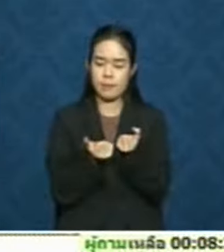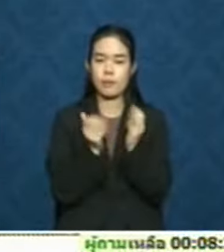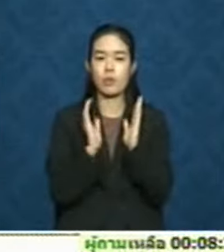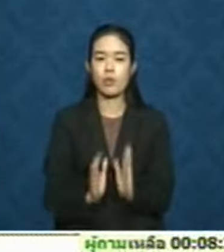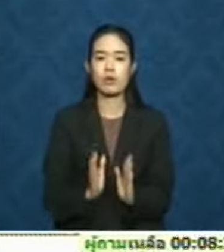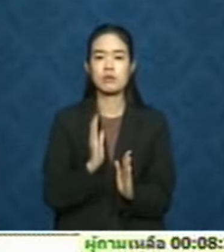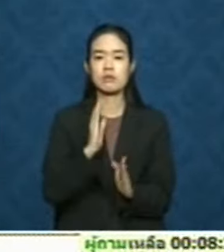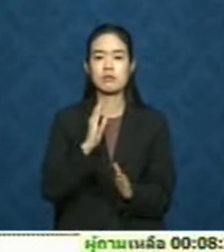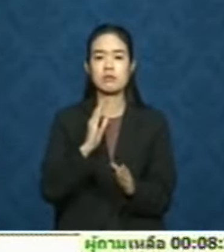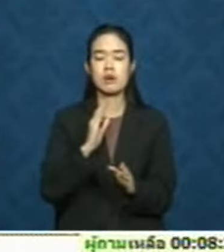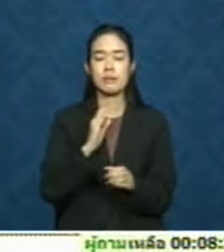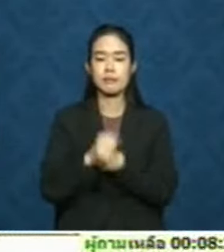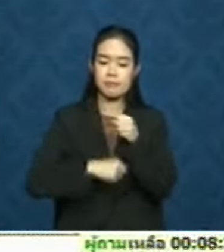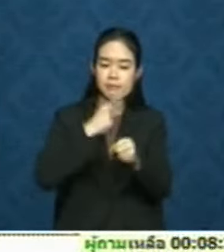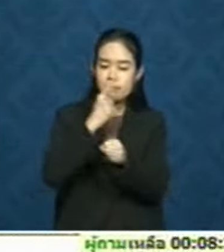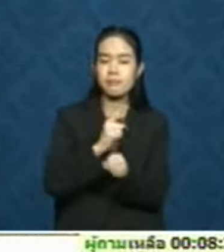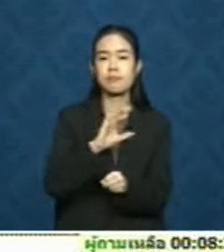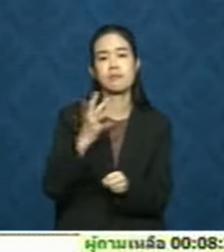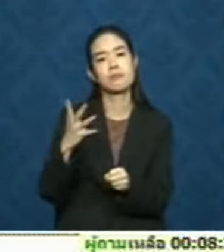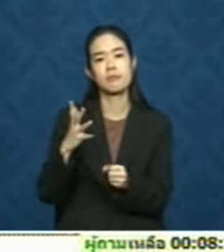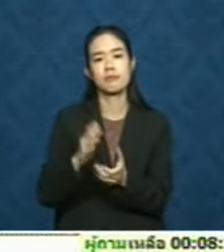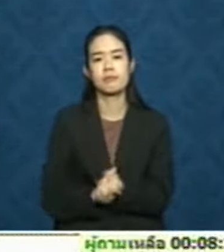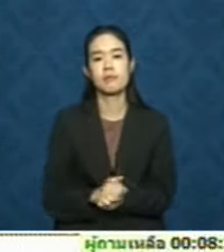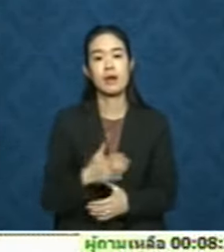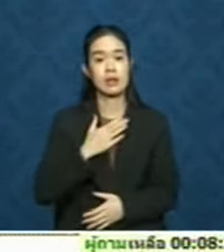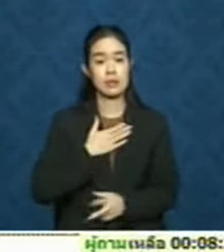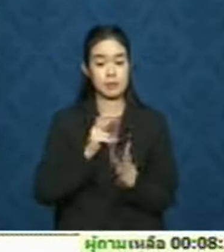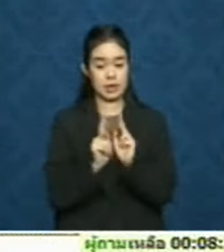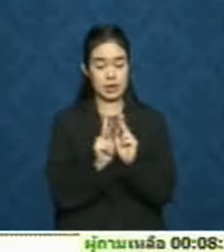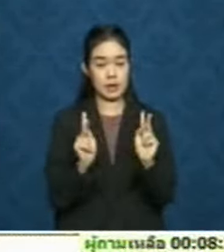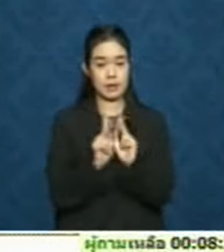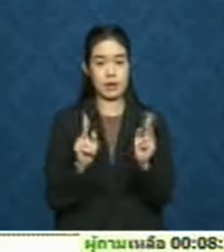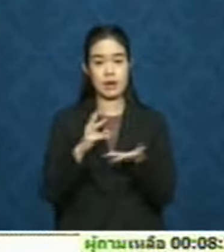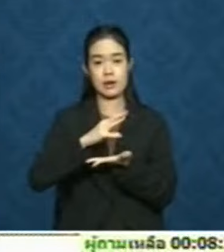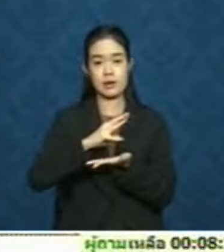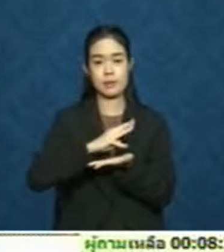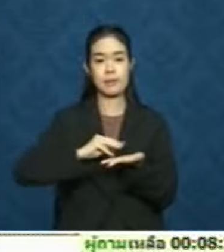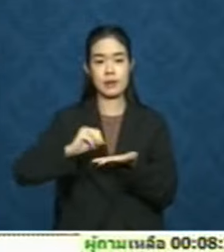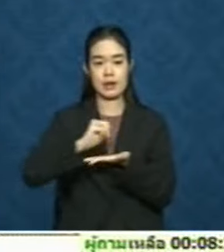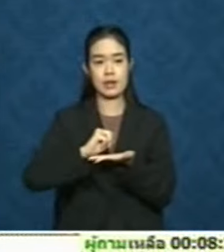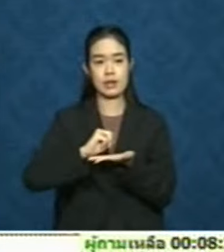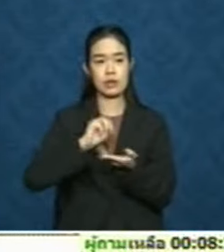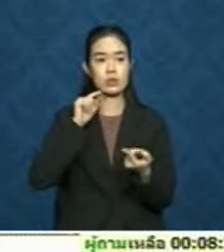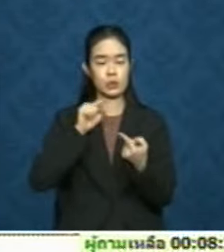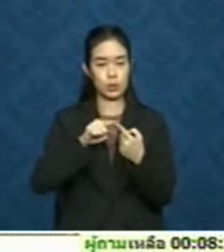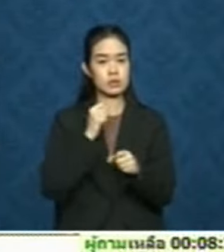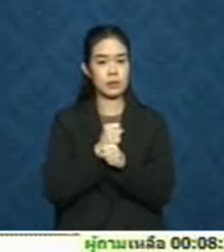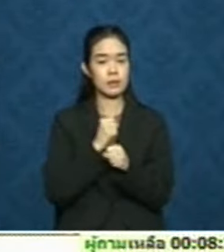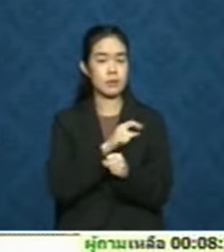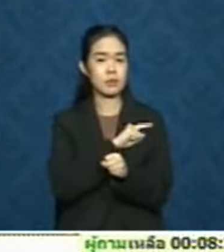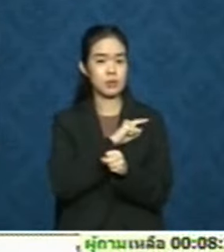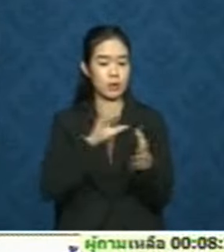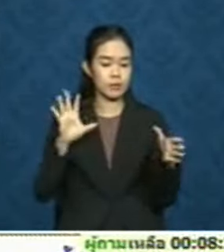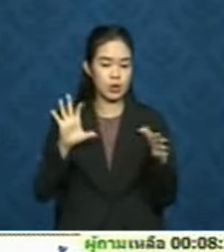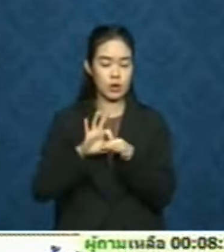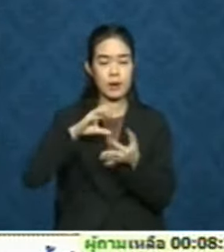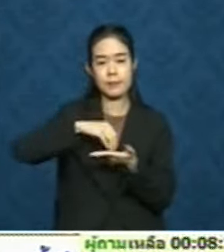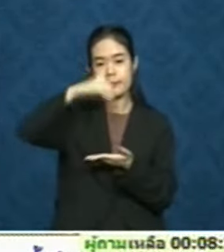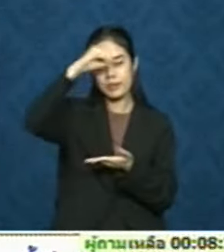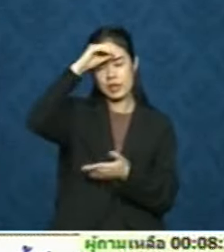ากฏนะครับกราบเรียนว่าผมเป็นกรรมการมหาลัยอยู่หลายแห่งก็อยู่ในวงการศึกษาอยู่พอสมควรทบทวนดู